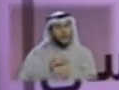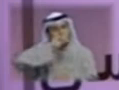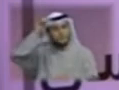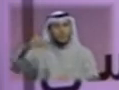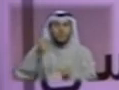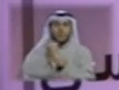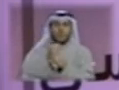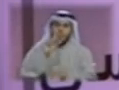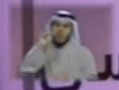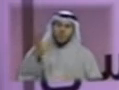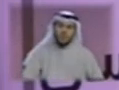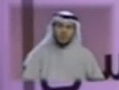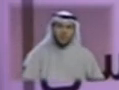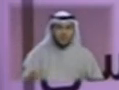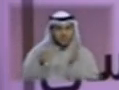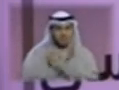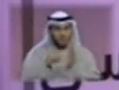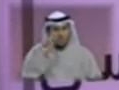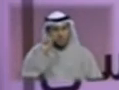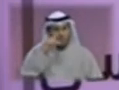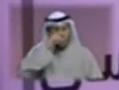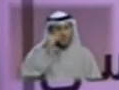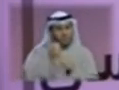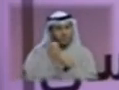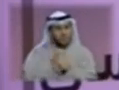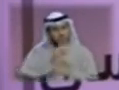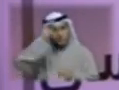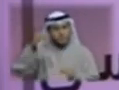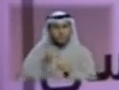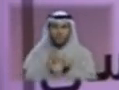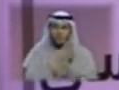تطوير منشآت الدولة وتطوير النظم.